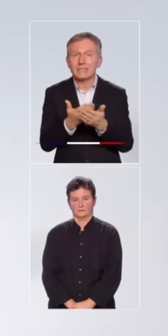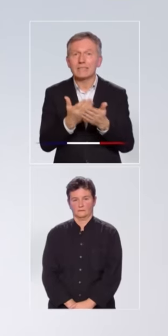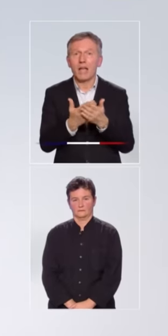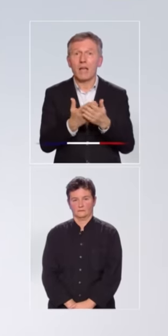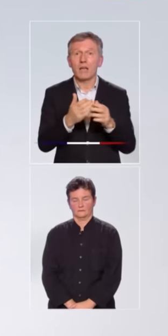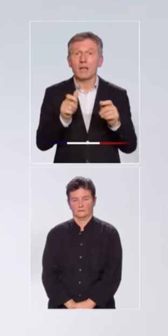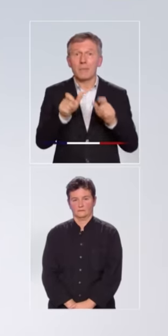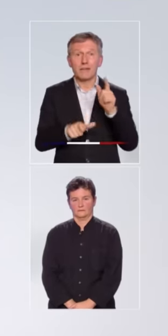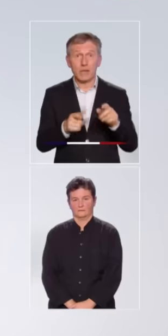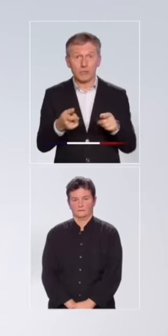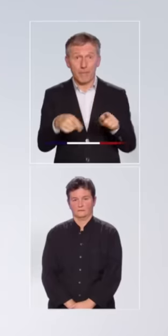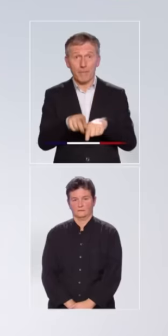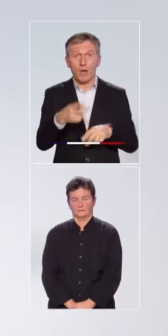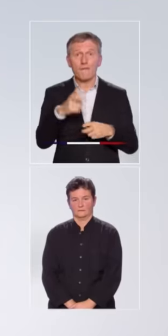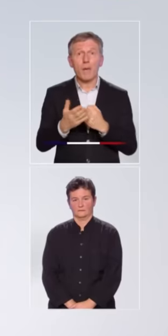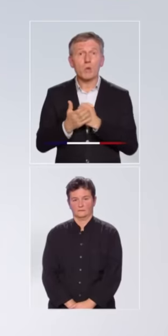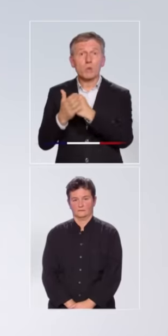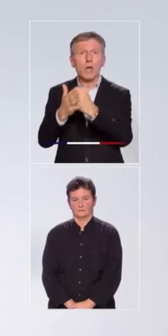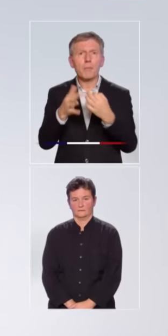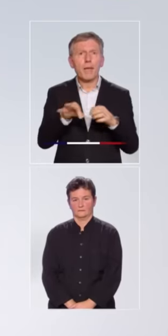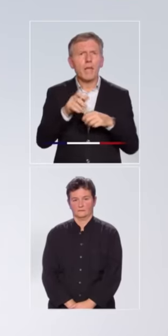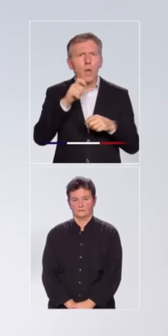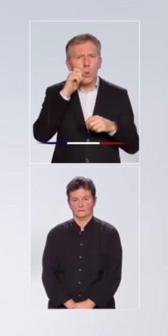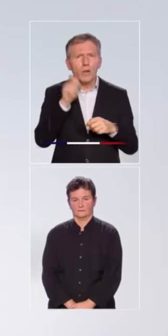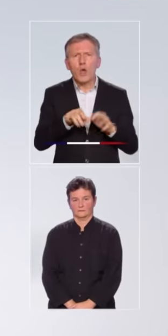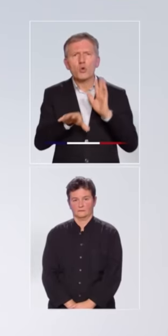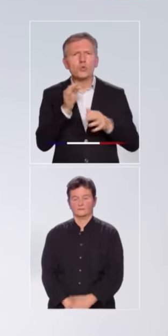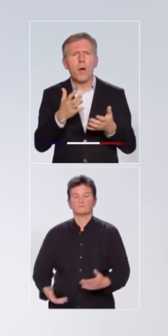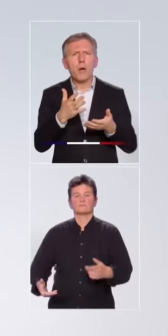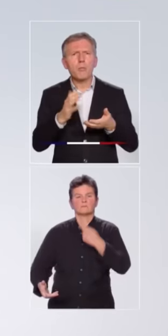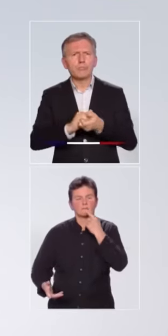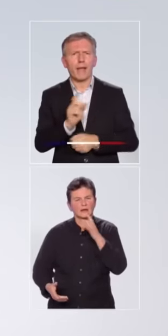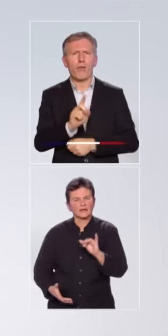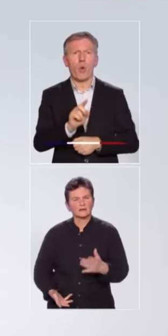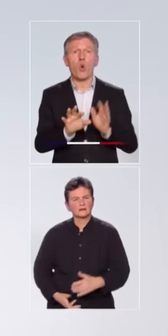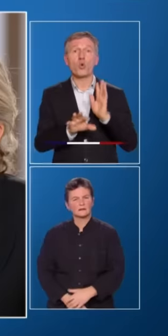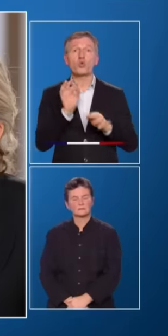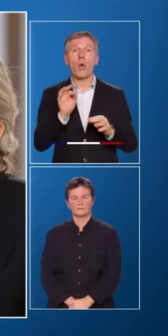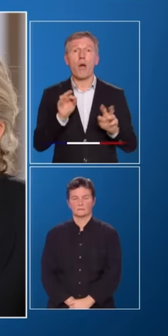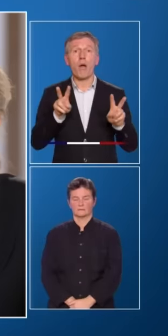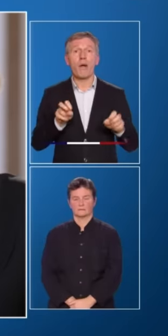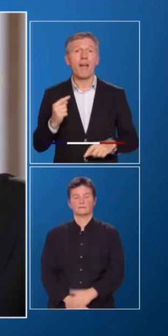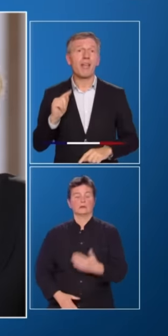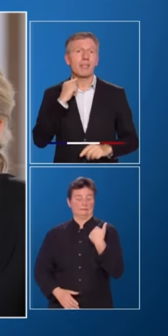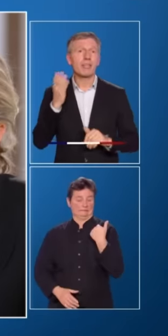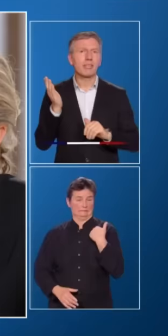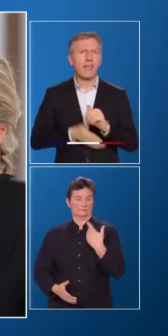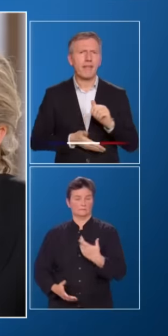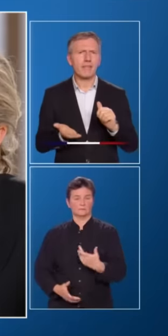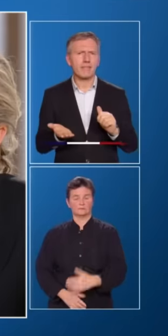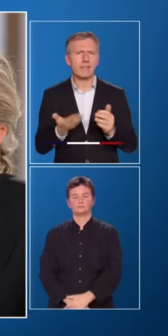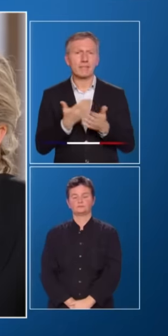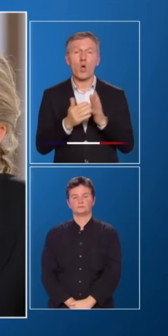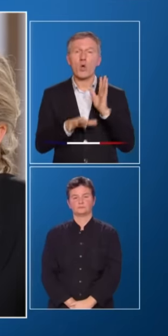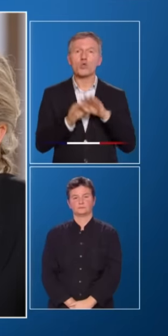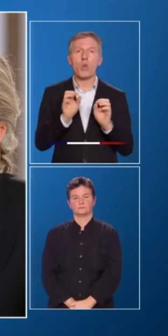mêmes qui ne veulent pas d'ailleurs soutenir l'Ukraine, ils ne font pas le choix de la paix. Vous parlez de qui ? Ils font le choix de la défaite. Il y a quelques jours. Ils font le choix